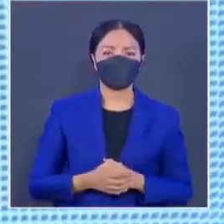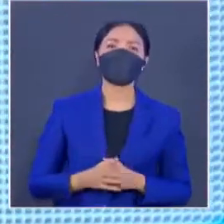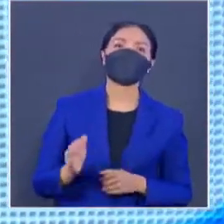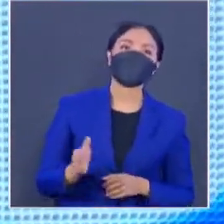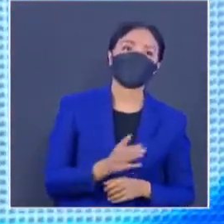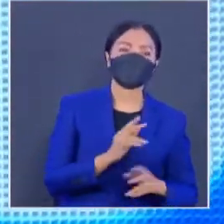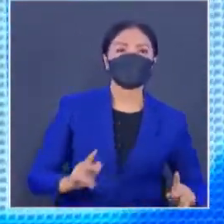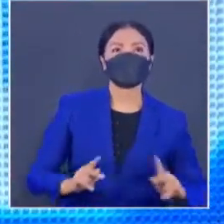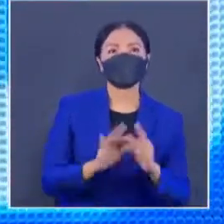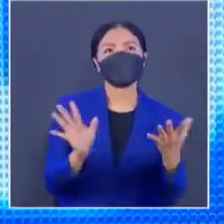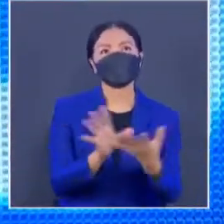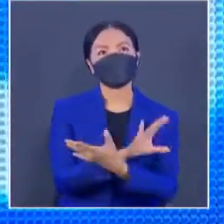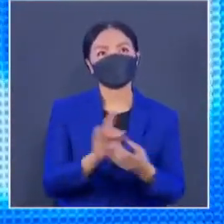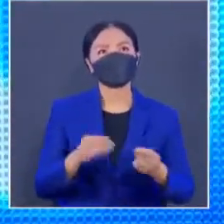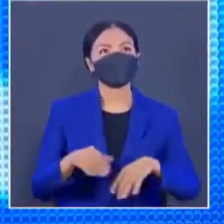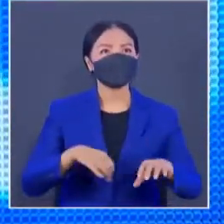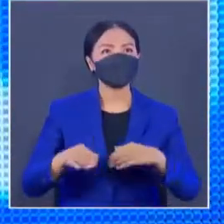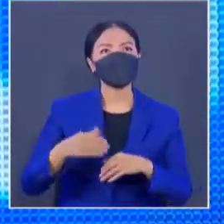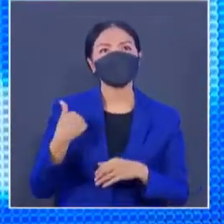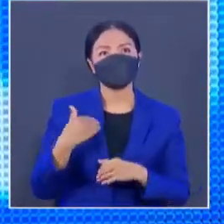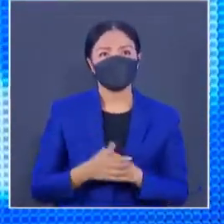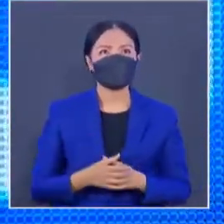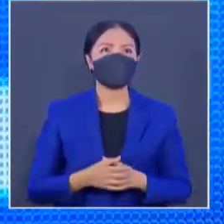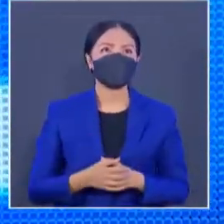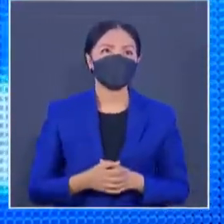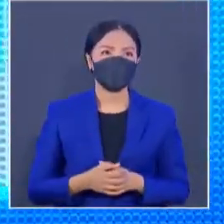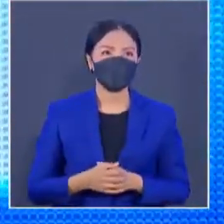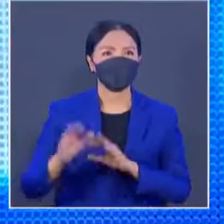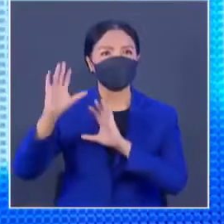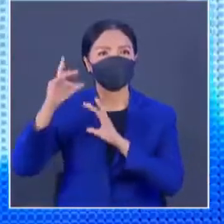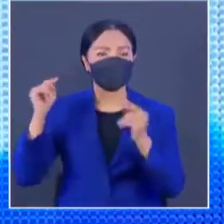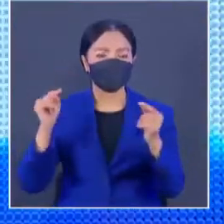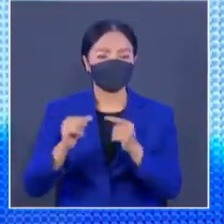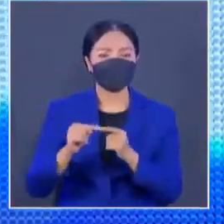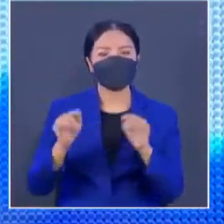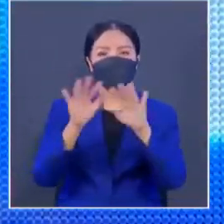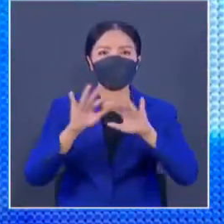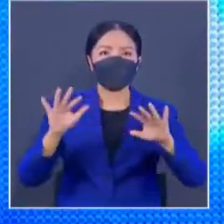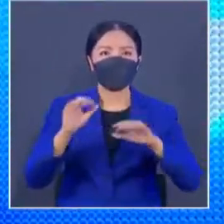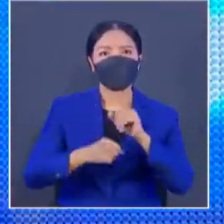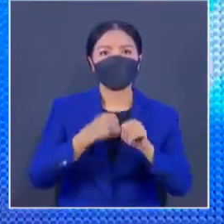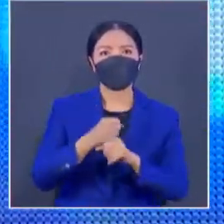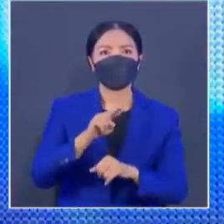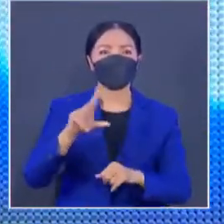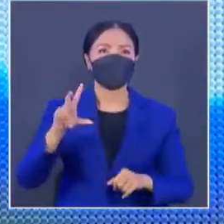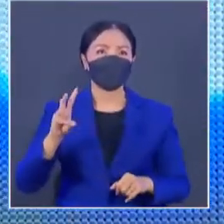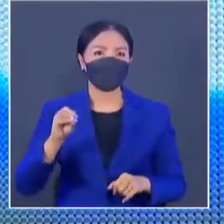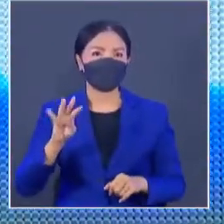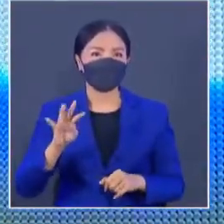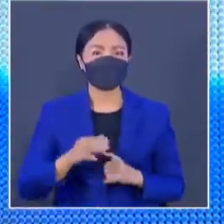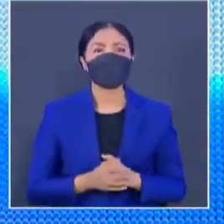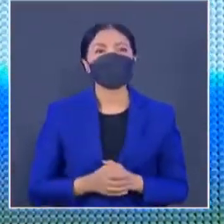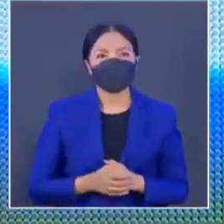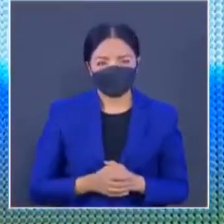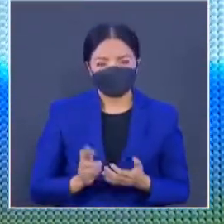ไปต่อกันที่กระทรวงวัฒนธรรมนะคะที่ได้จัดพิธีเปิดเทศกาลภาพยนตร์อาเซียนแห่งกรุงเทพมหานคร2564พร้อมกับ